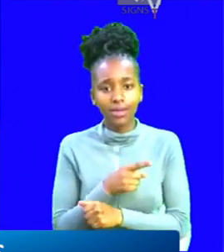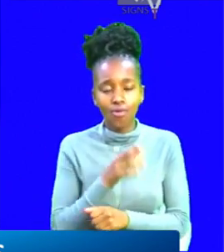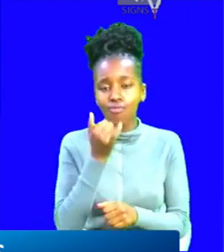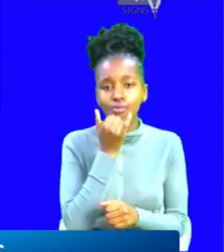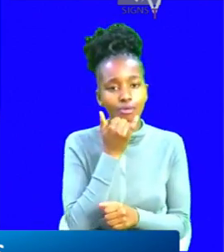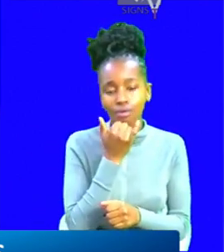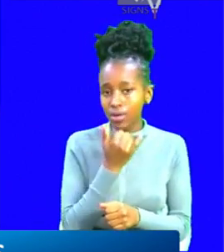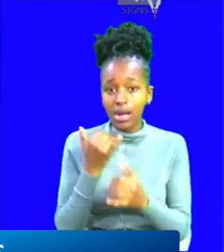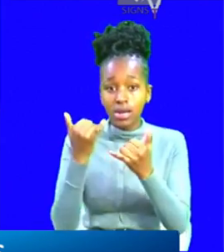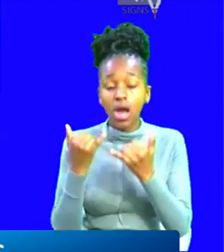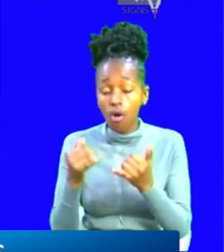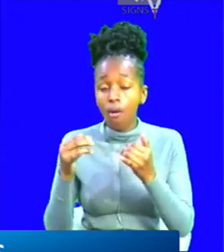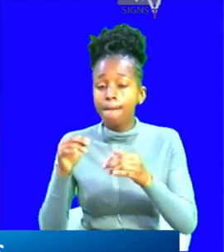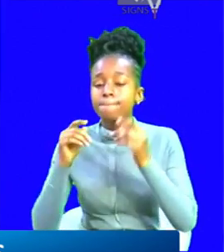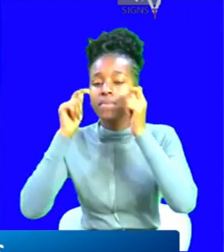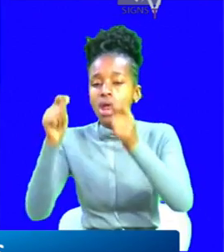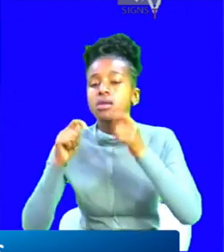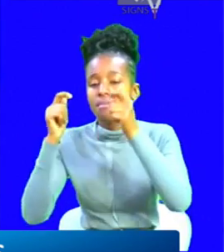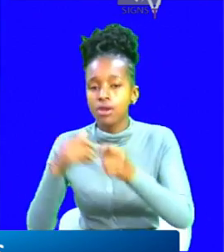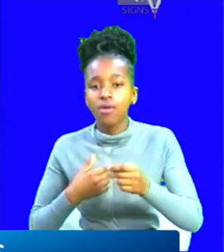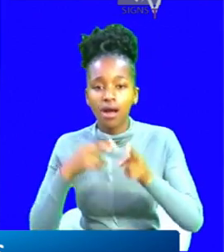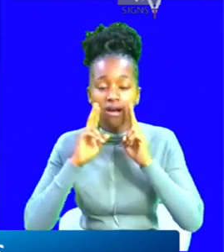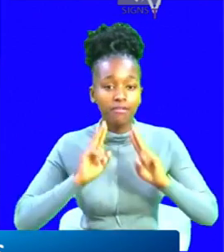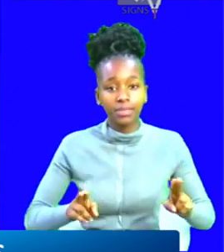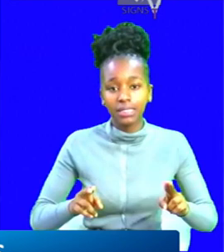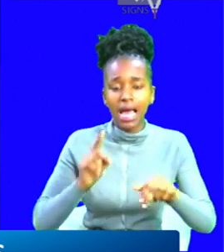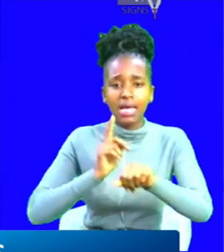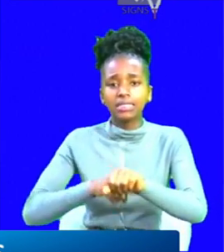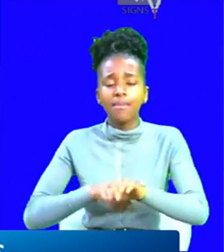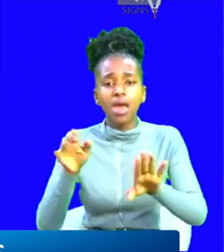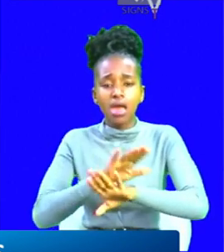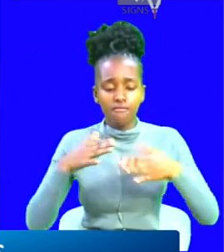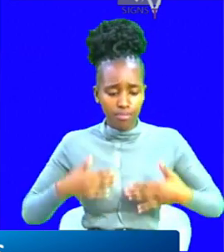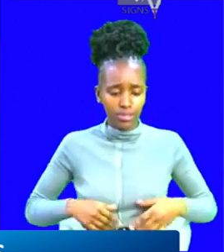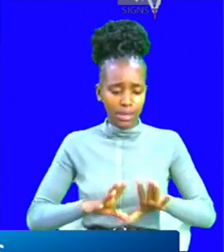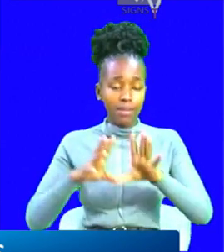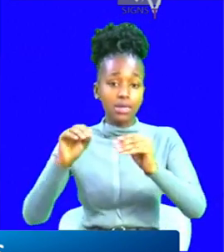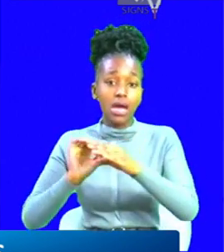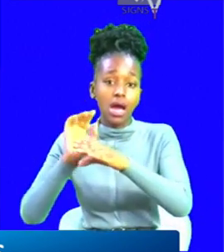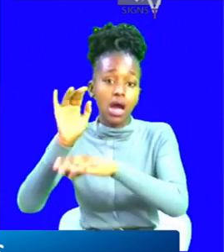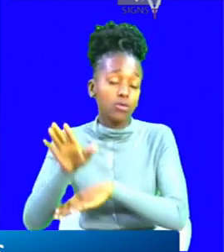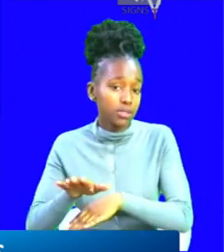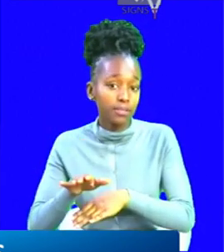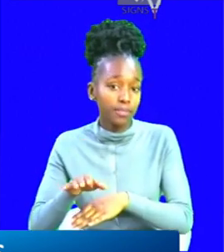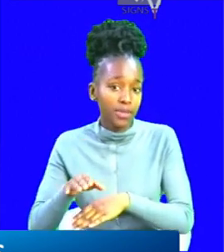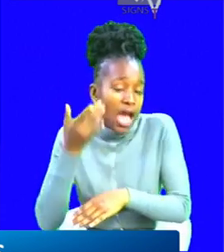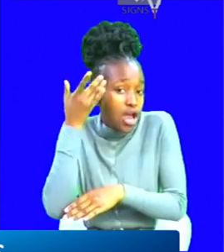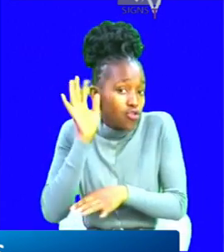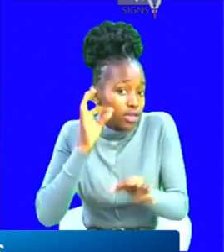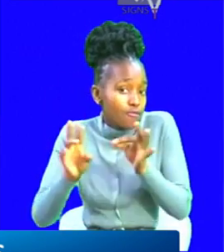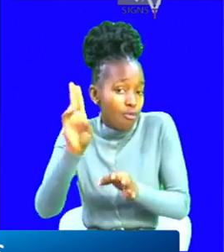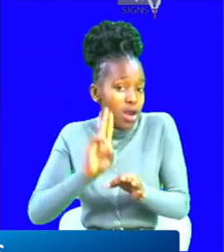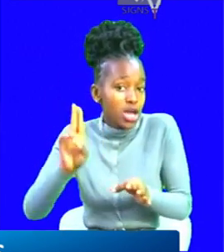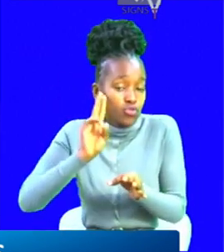Mpaka place ilifika tulikuwa yani watu walikuwa wametoka wote nje. Sasa tulikuwa najua wanatumia live bullet.